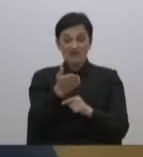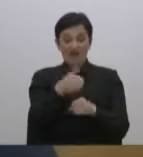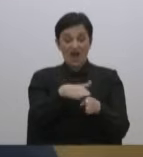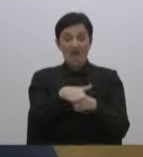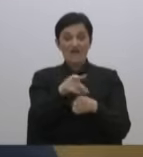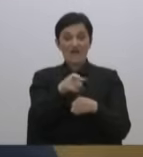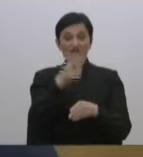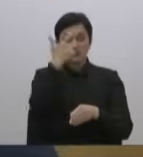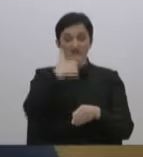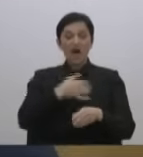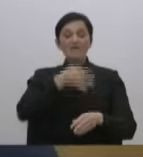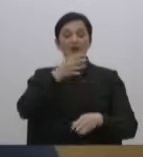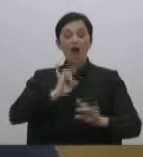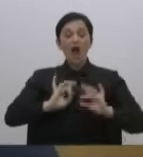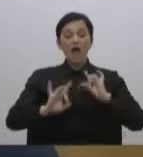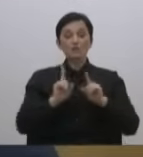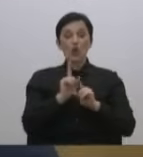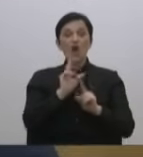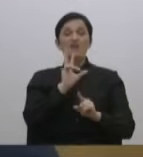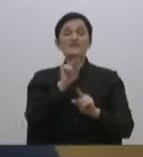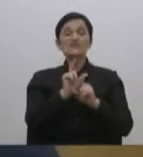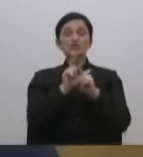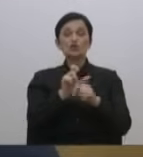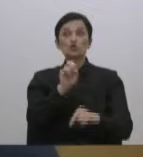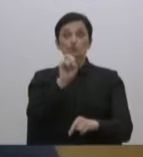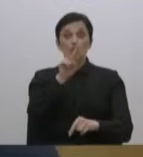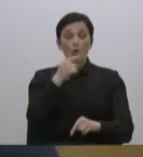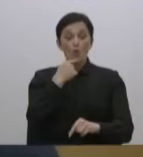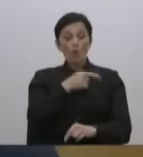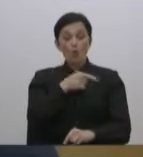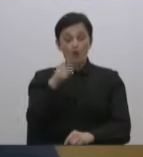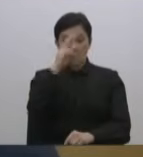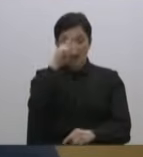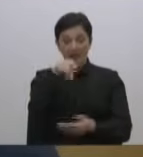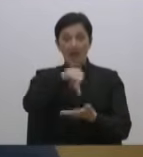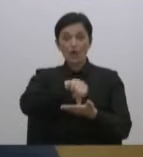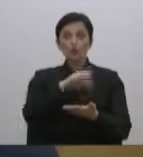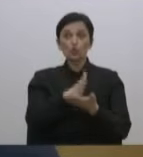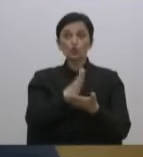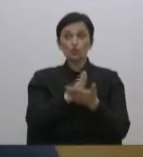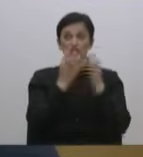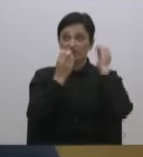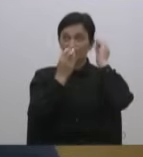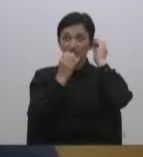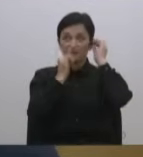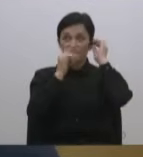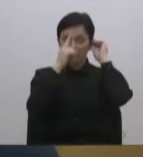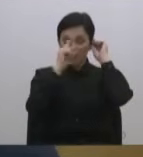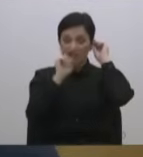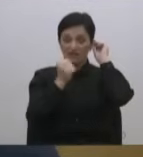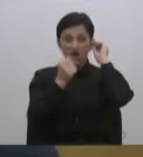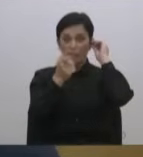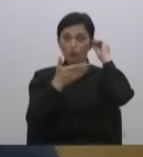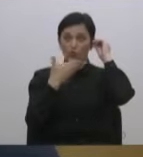ვისაც თავს აწონებთ აი ამ რიტორიკით, და 12 წელია ხელისუფლებაში ხართ და კიდევ ვერ დაიმახსოვრეთ,